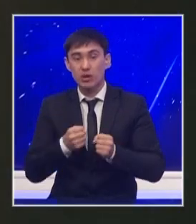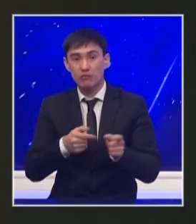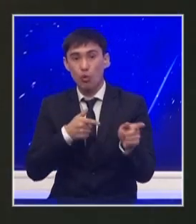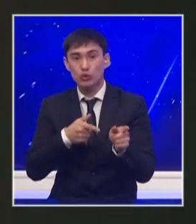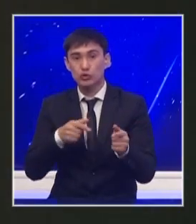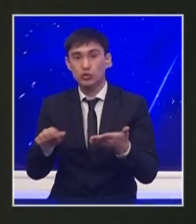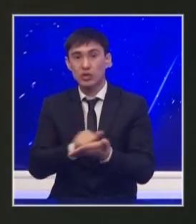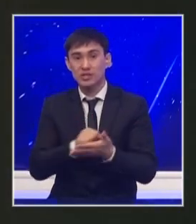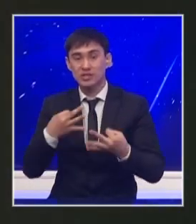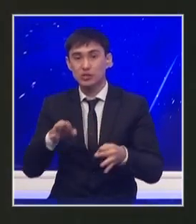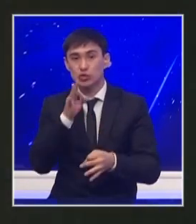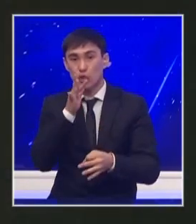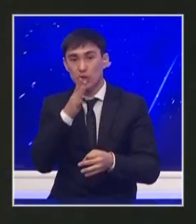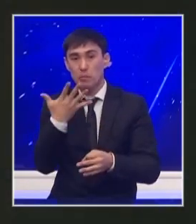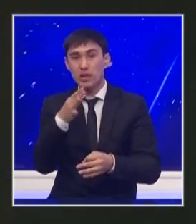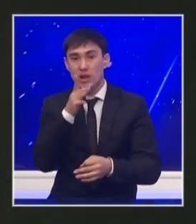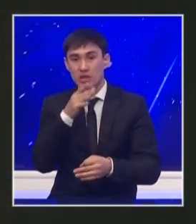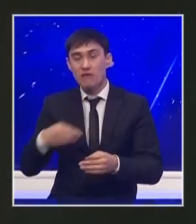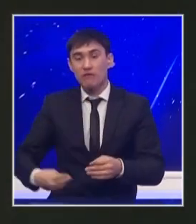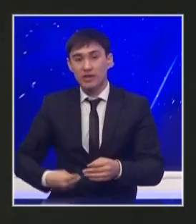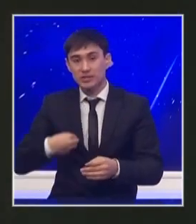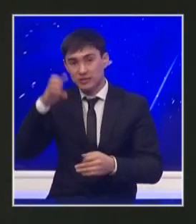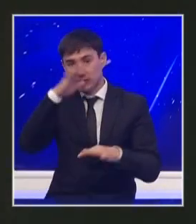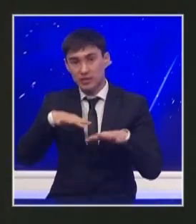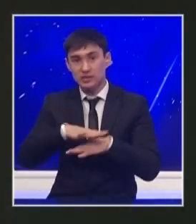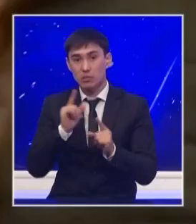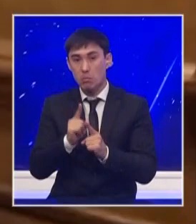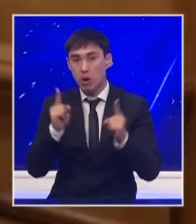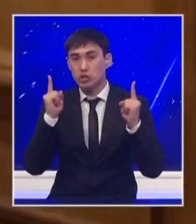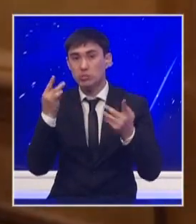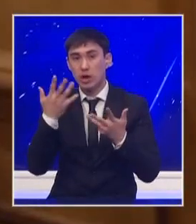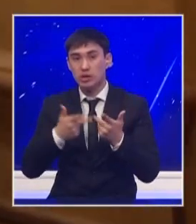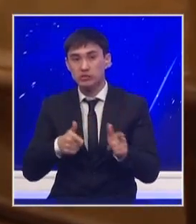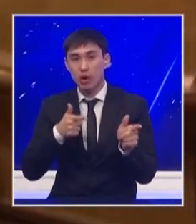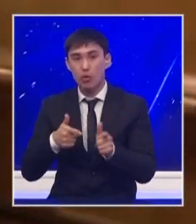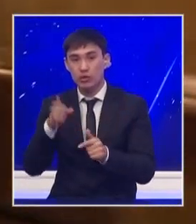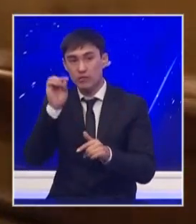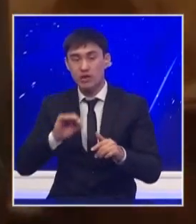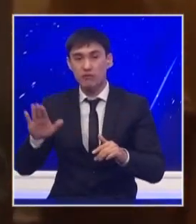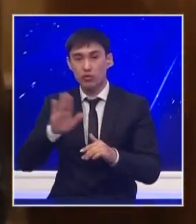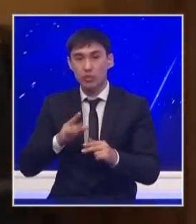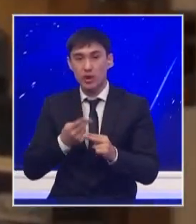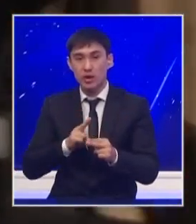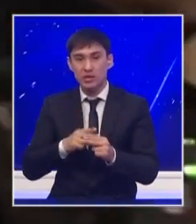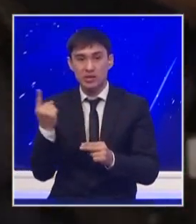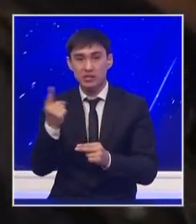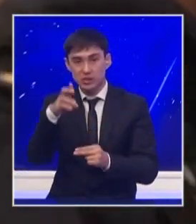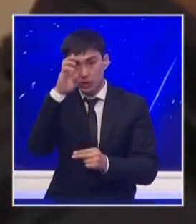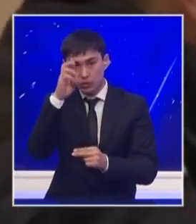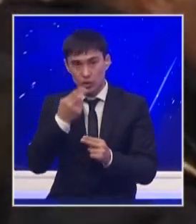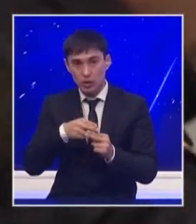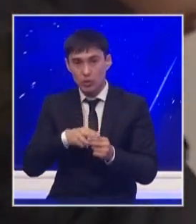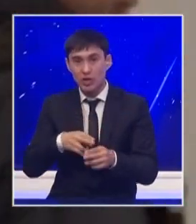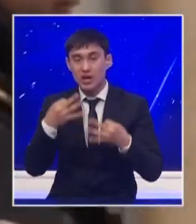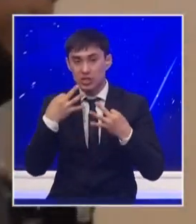охотничью лицензию сроком на 5 лет Франция страна самым большим количеством охотников в Европе Это единственное государство